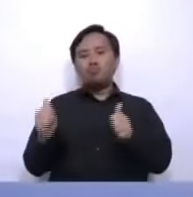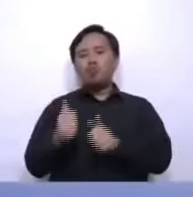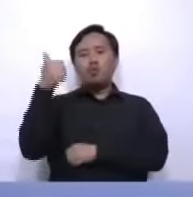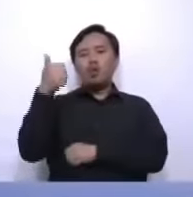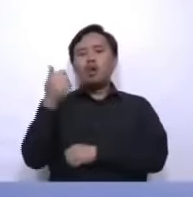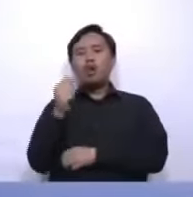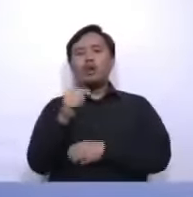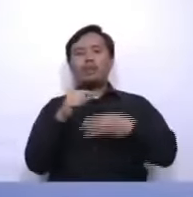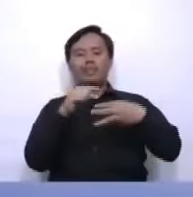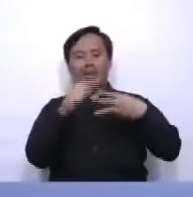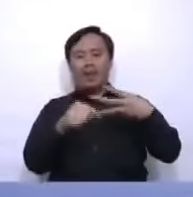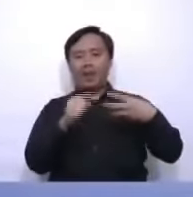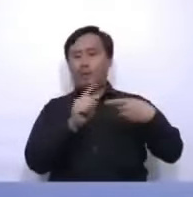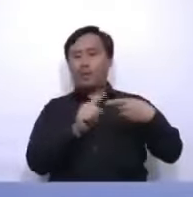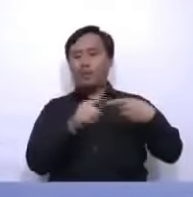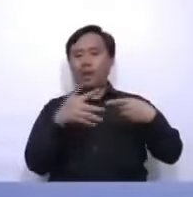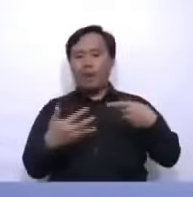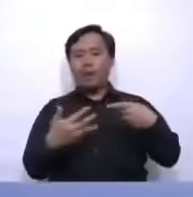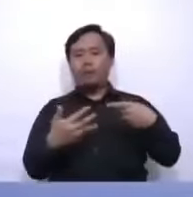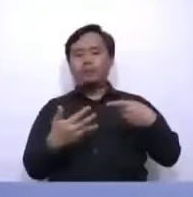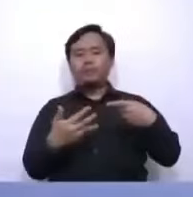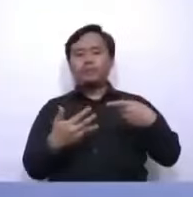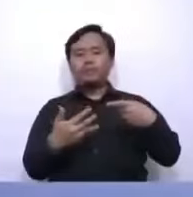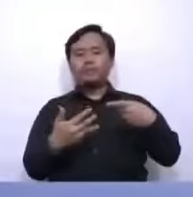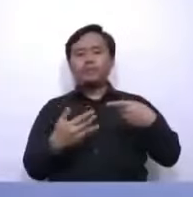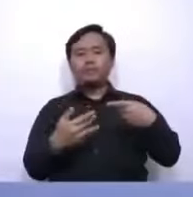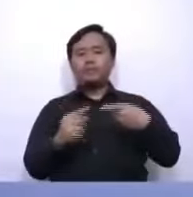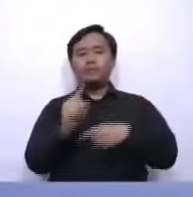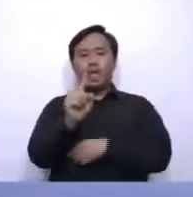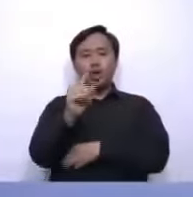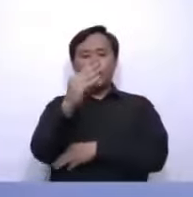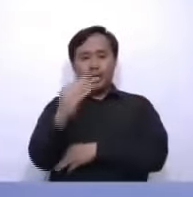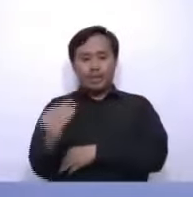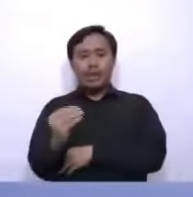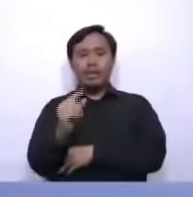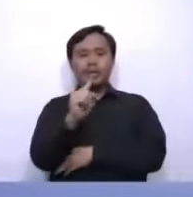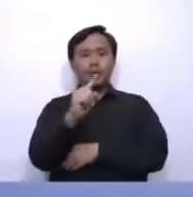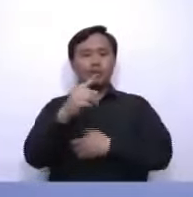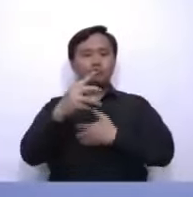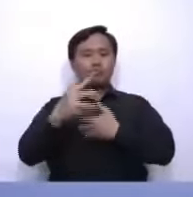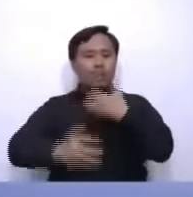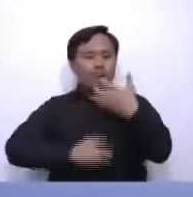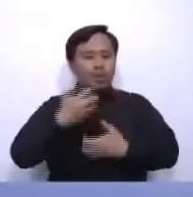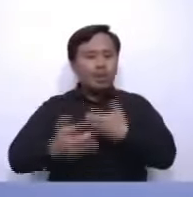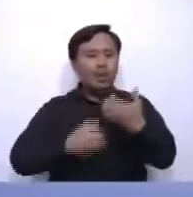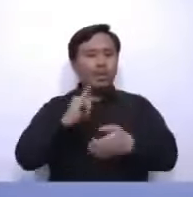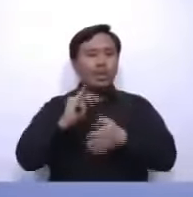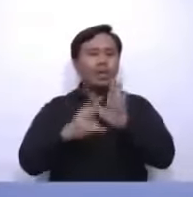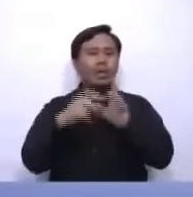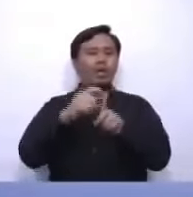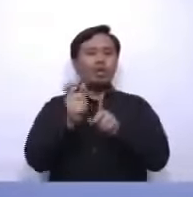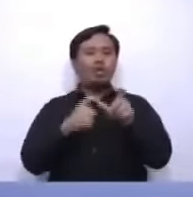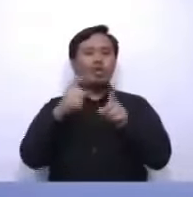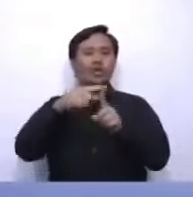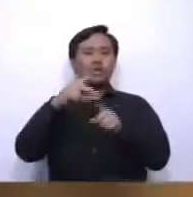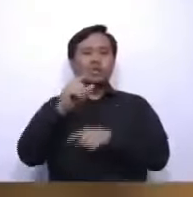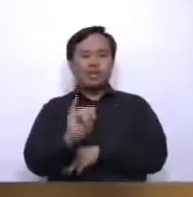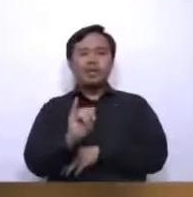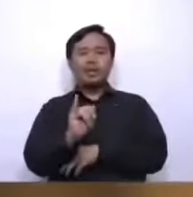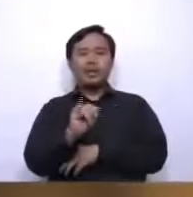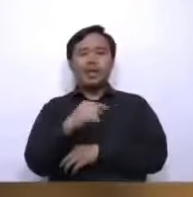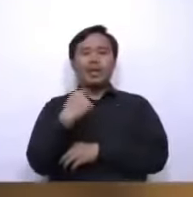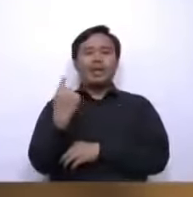masalah pengangguran. Yang pertama adalah Satu Desa Satu Industri. Ini akan kita kembangkan dan kita insya Allah